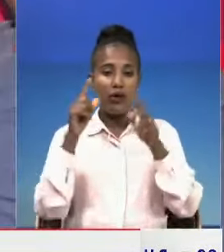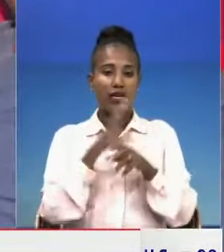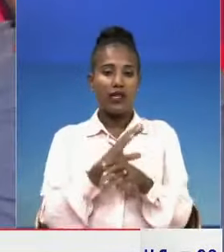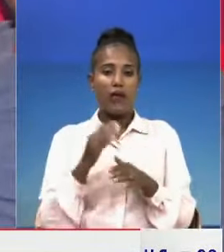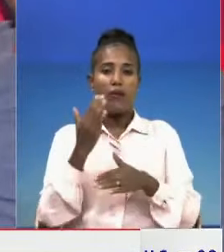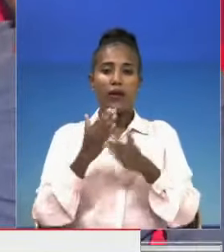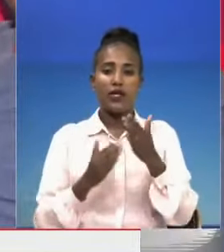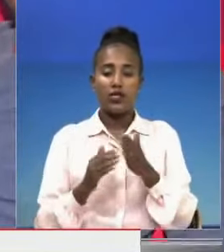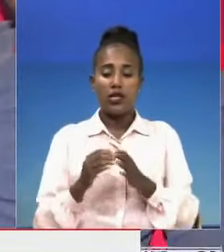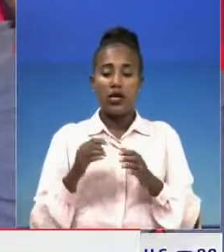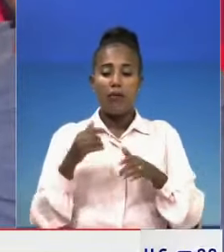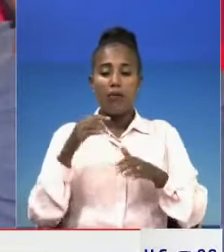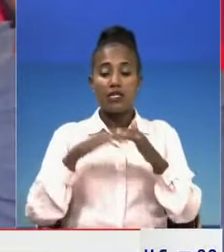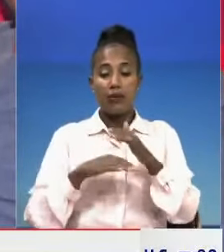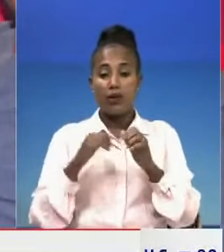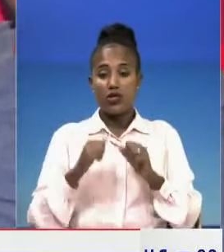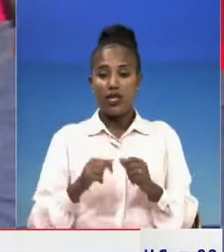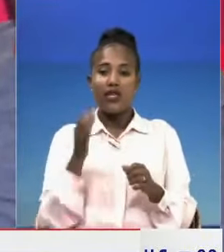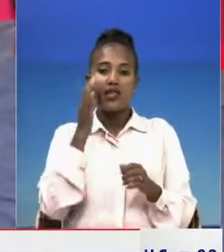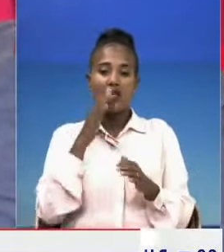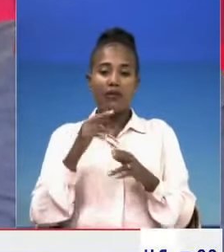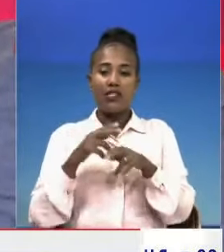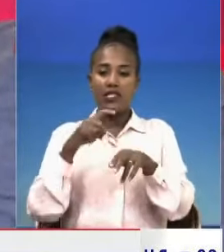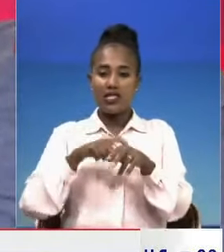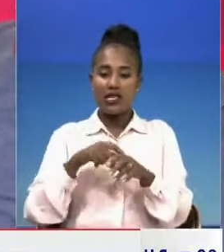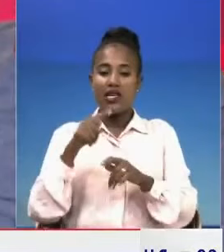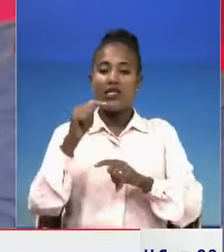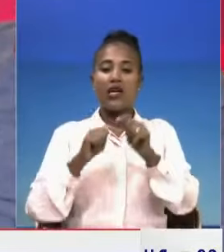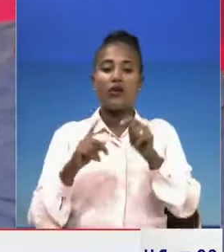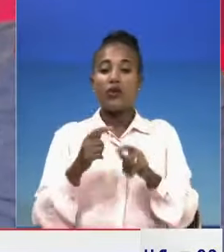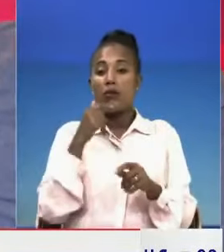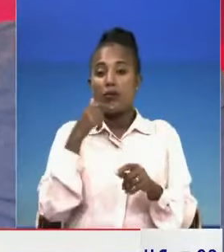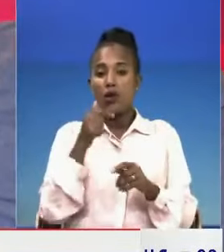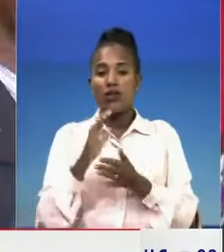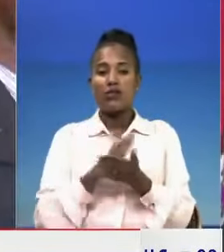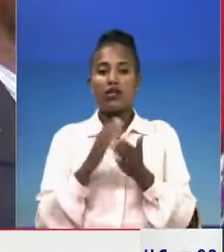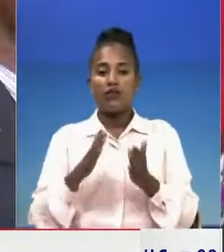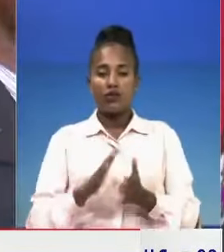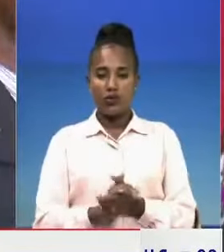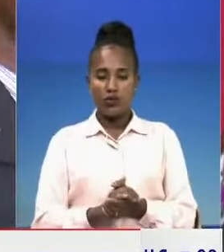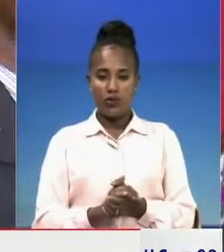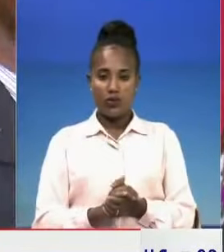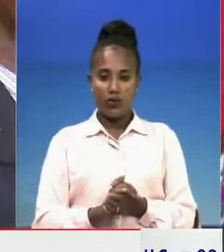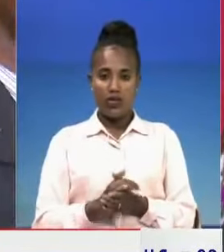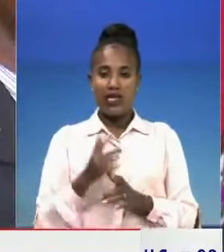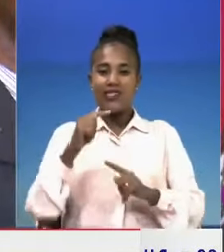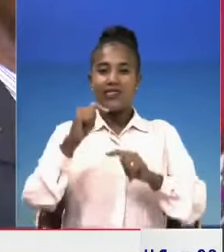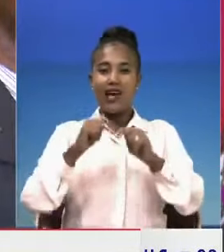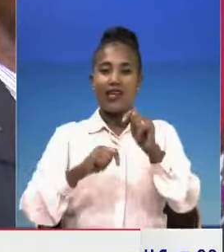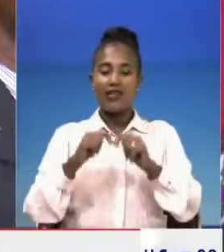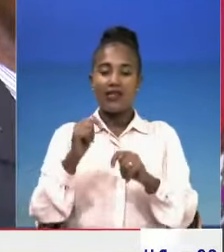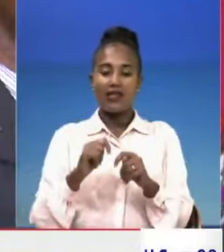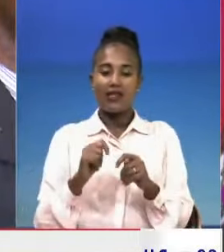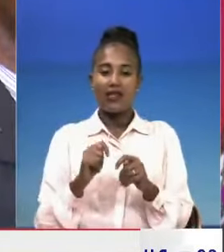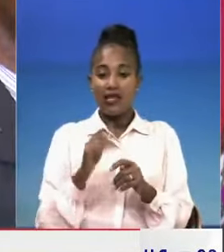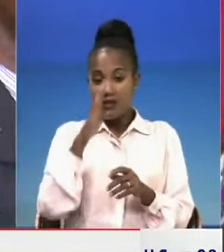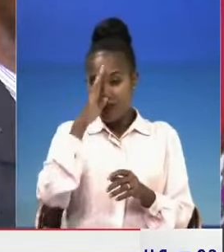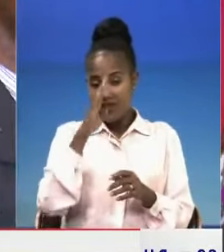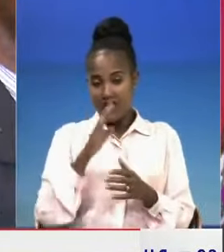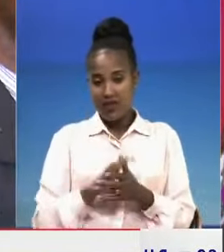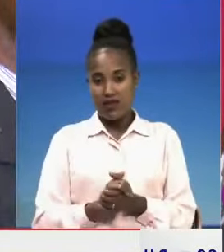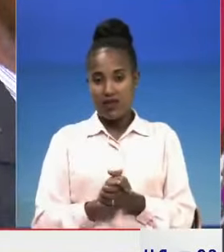በማንቃትና በማደራጀት ማዝመት ከቻለ ትንቅ በአጭር ጊዜ ታሪክ ይሆናል ብለዋል። ተሳታፊዎቹ ትርክት